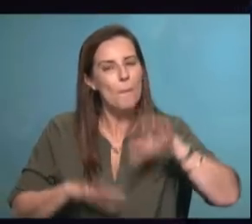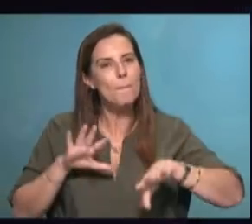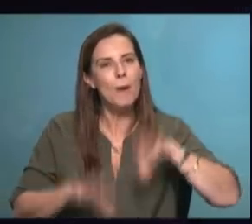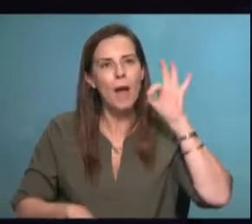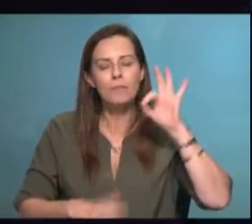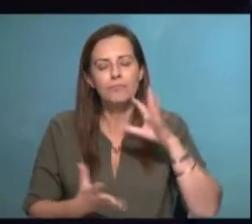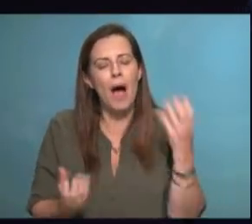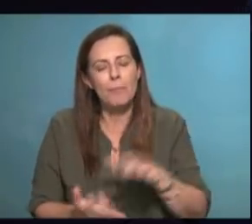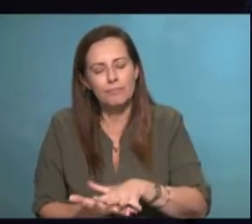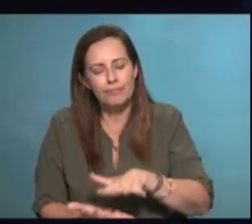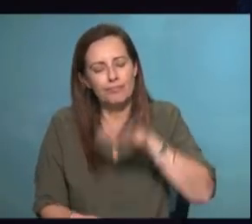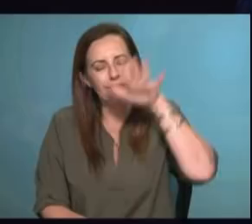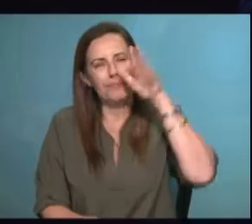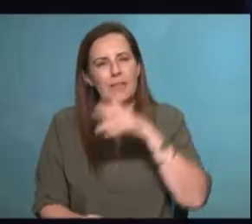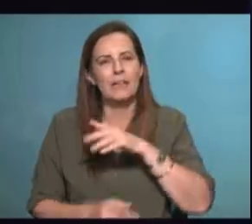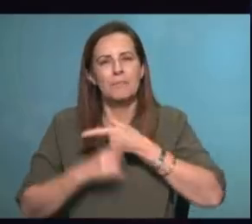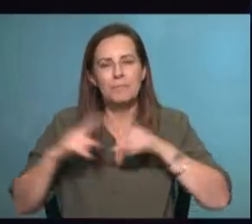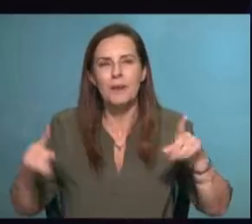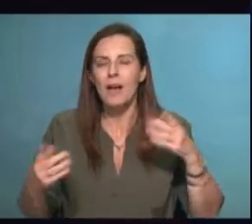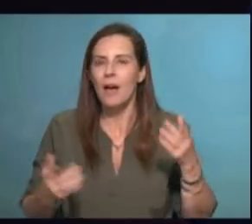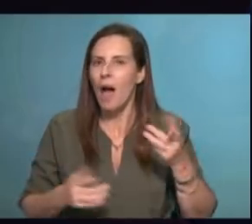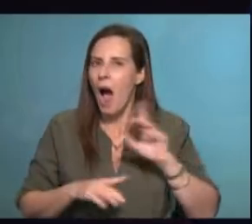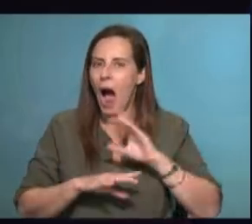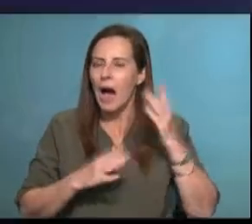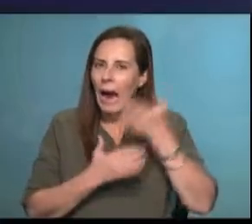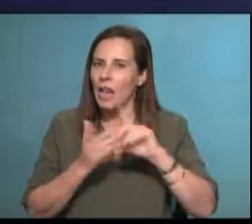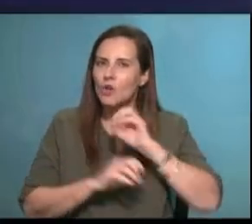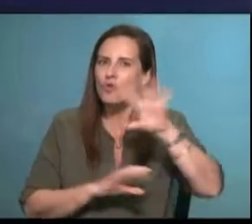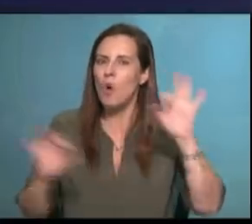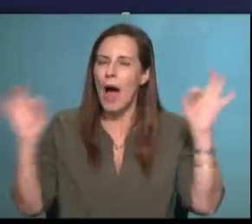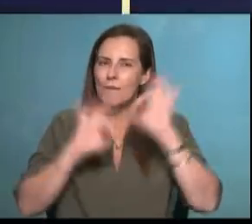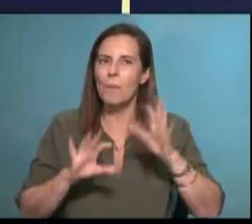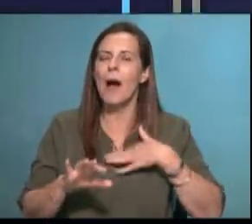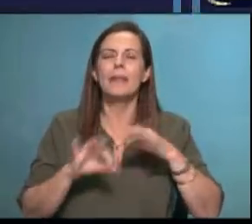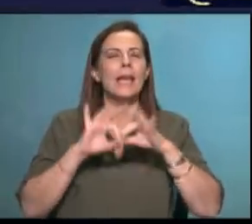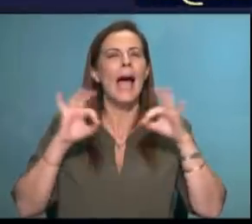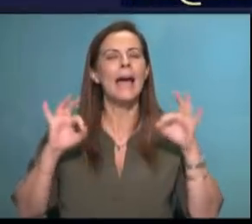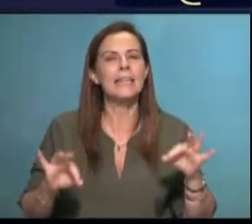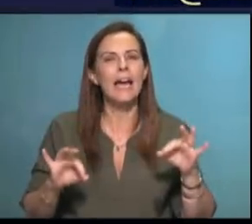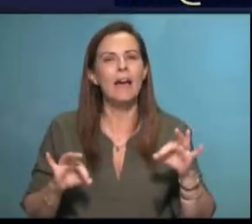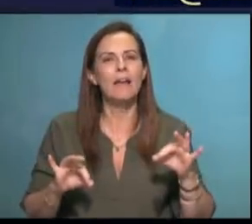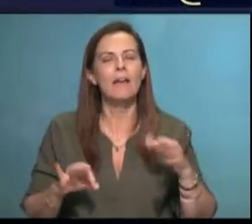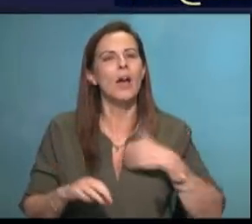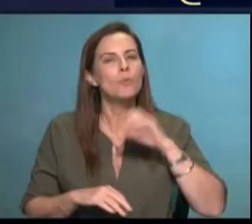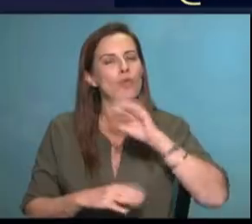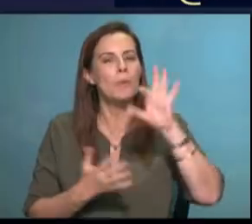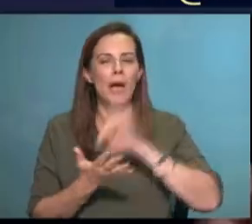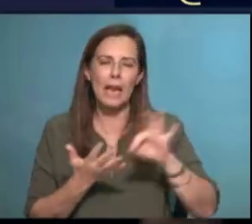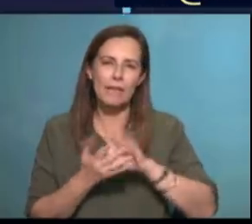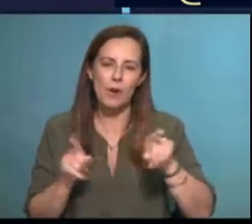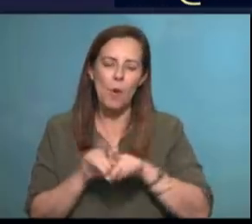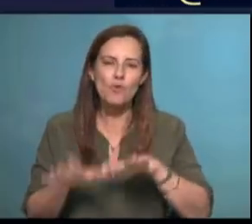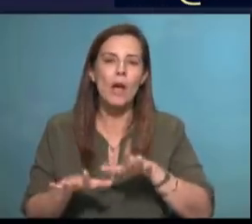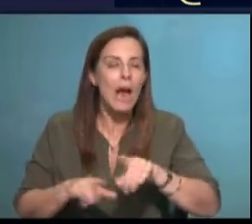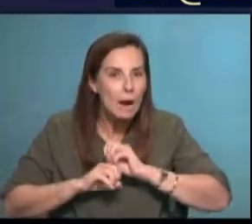הררים של חומרים, חלקם לא שודרו מעולם. נכון, אז בוא נתחיל עם השיטה. אנחנו משדרים את הכתבות כמו שהן. ככה הן